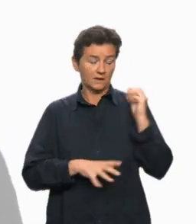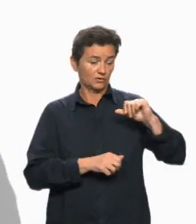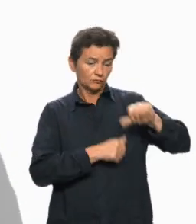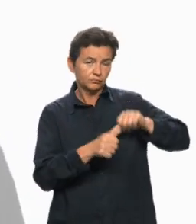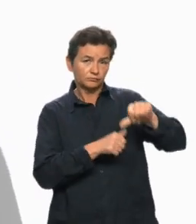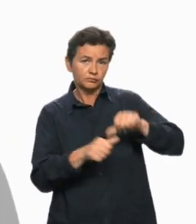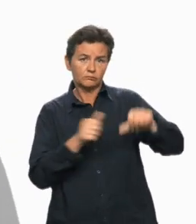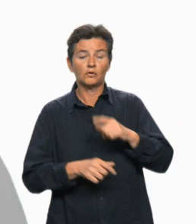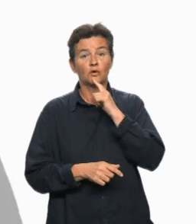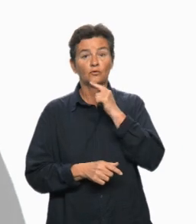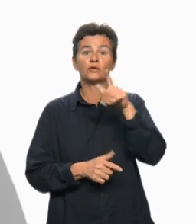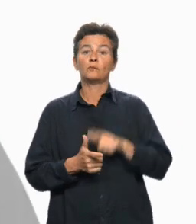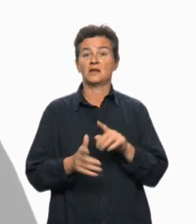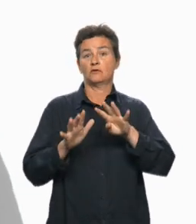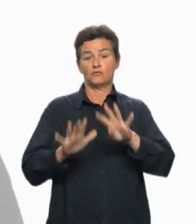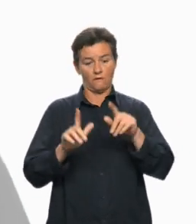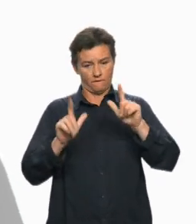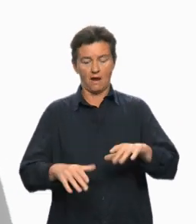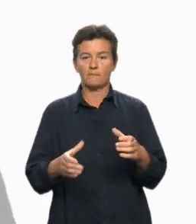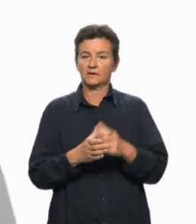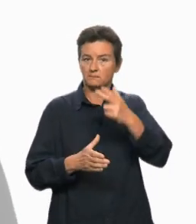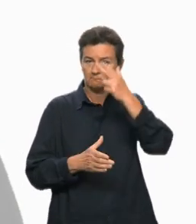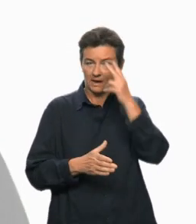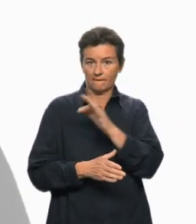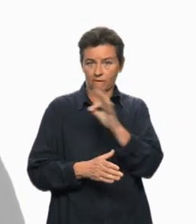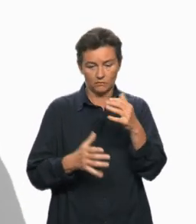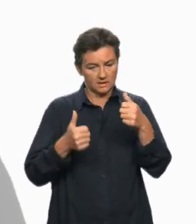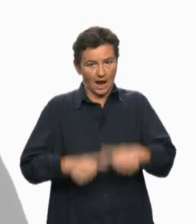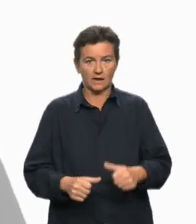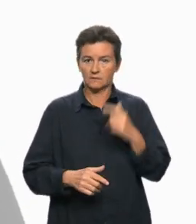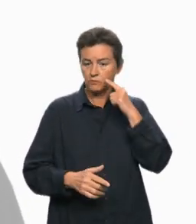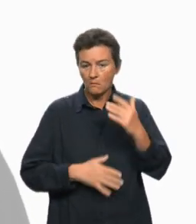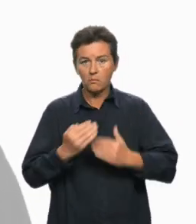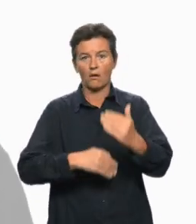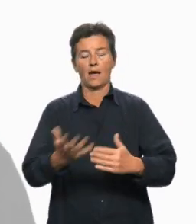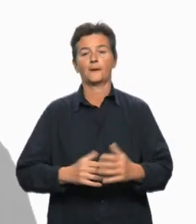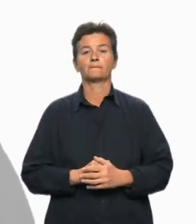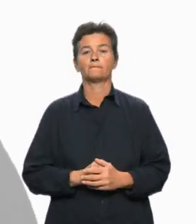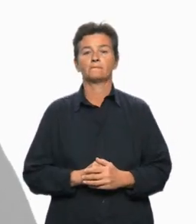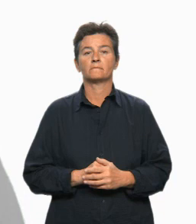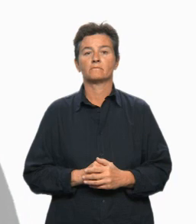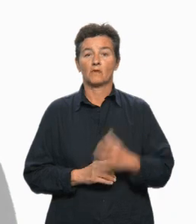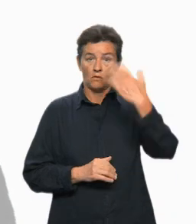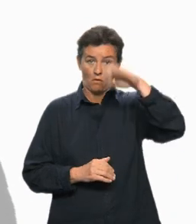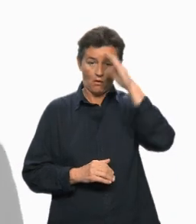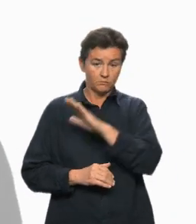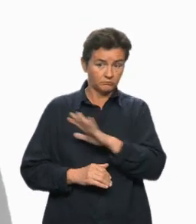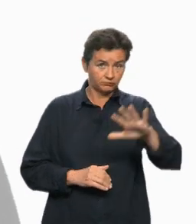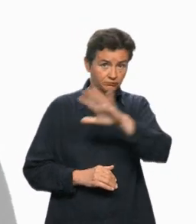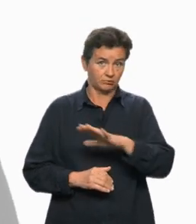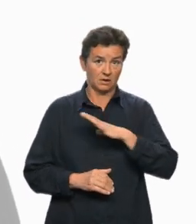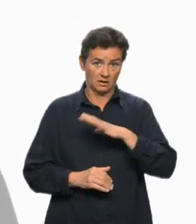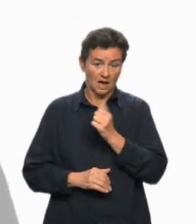se succèdent. Depuis 2009, le Parti Pirate est en France et il est là pour rester, pour progresser. À travers l'Europe,